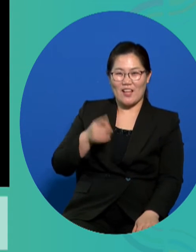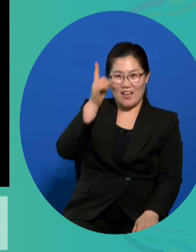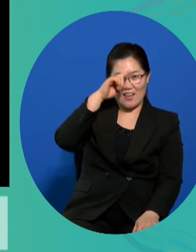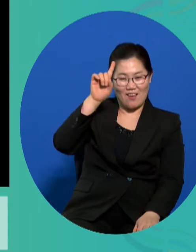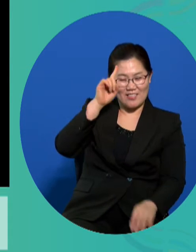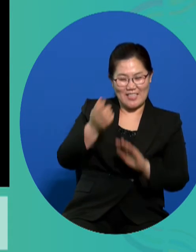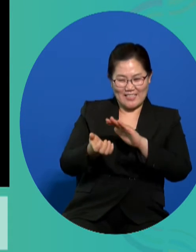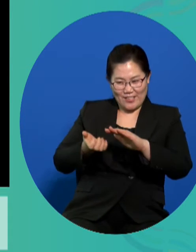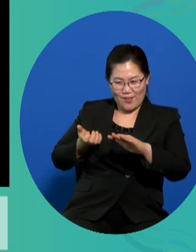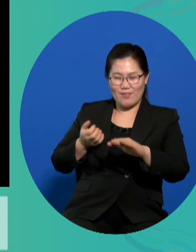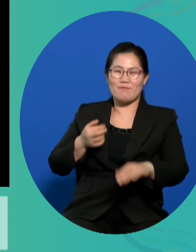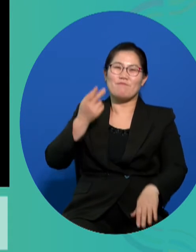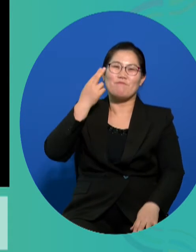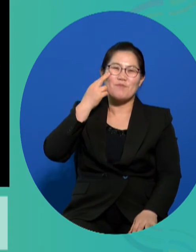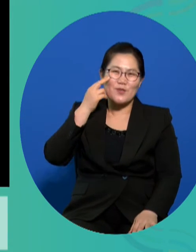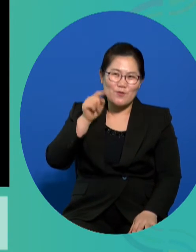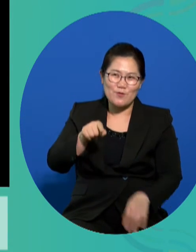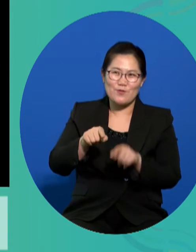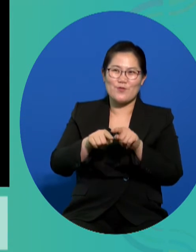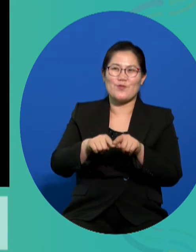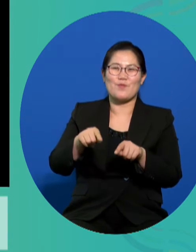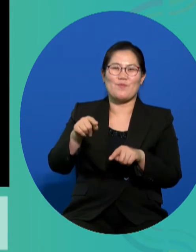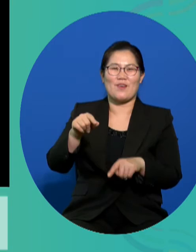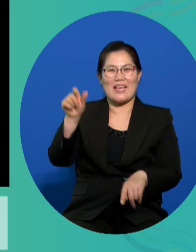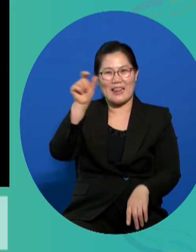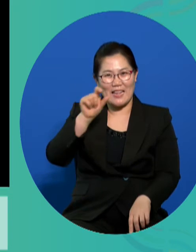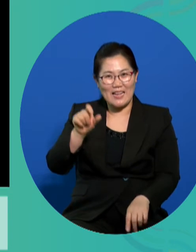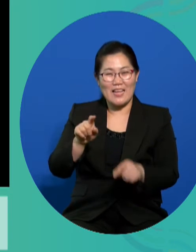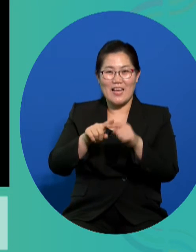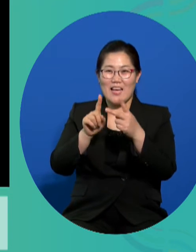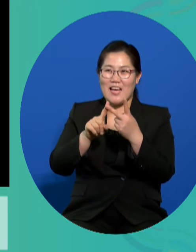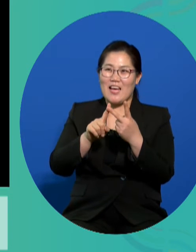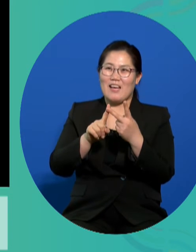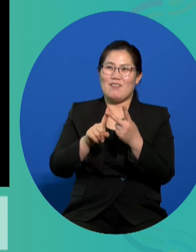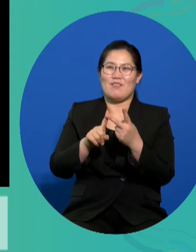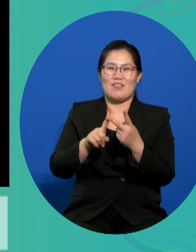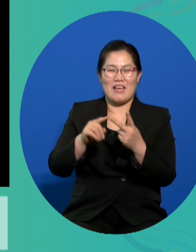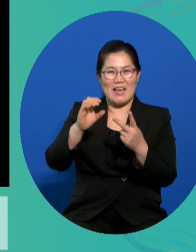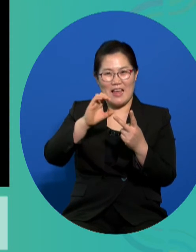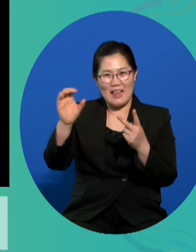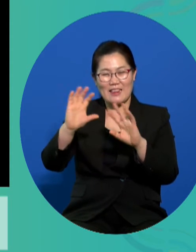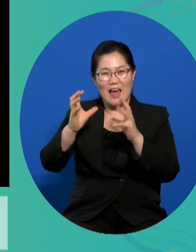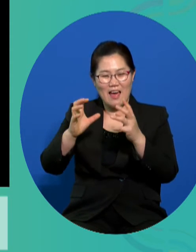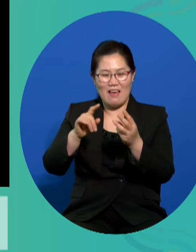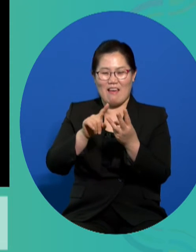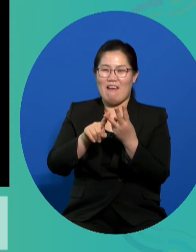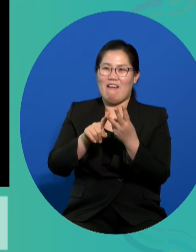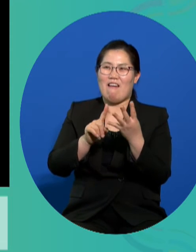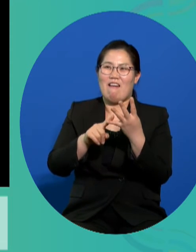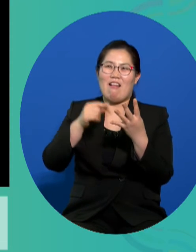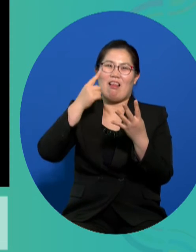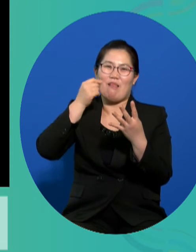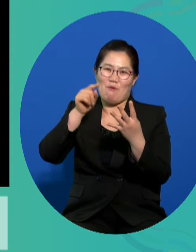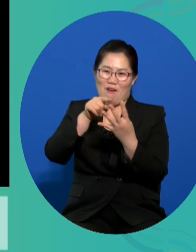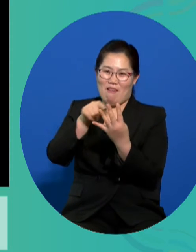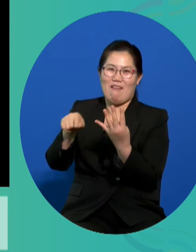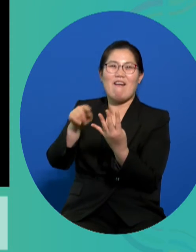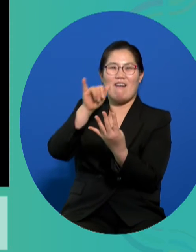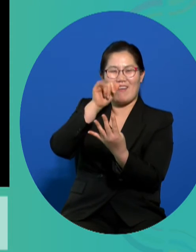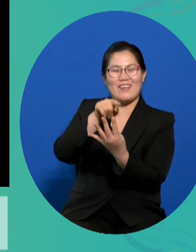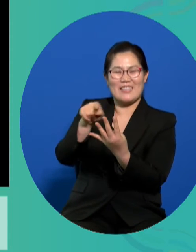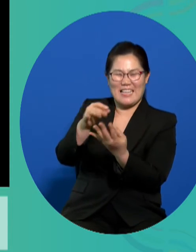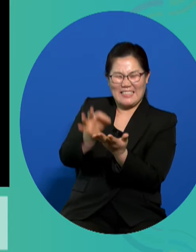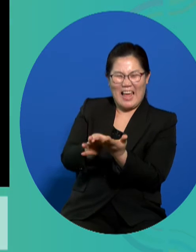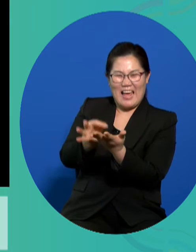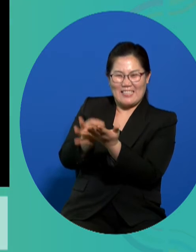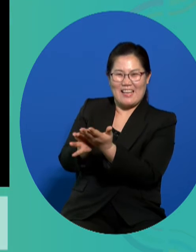뭐 미국도 있고 일본도 있고 이탈리아도 있지만 뭐 또 그 몇십 년 전 이전이니까 그만큼 적은 비용이